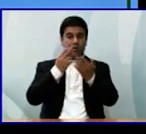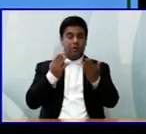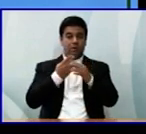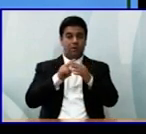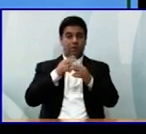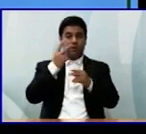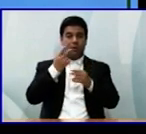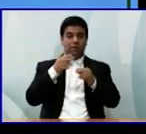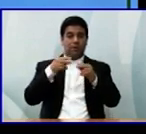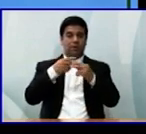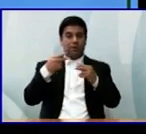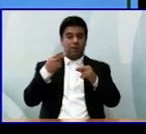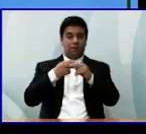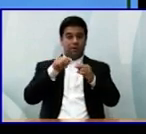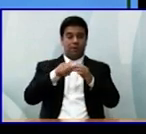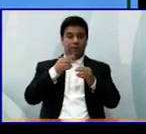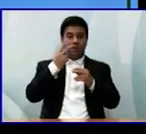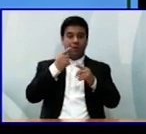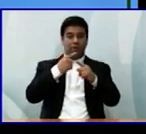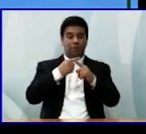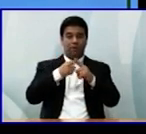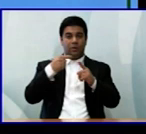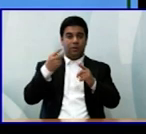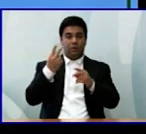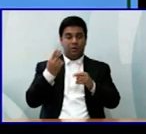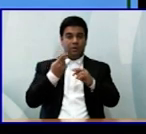tenglamaga e'tiboringizni qarang. X minus 2 barobar 1,5.